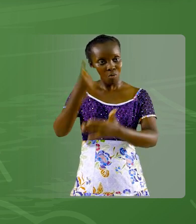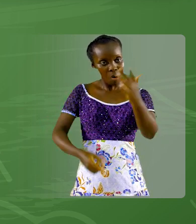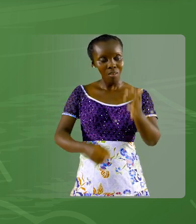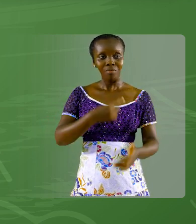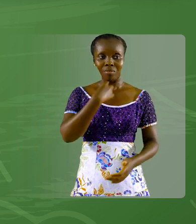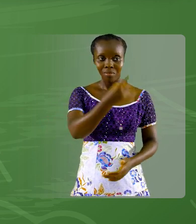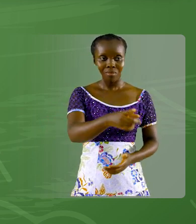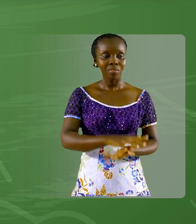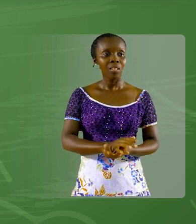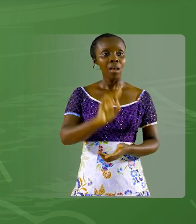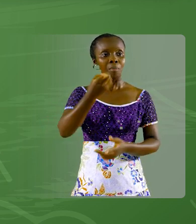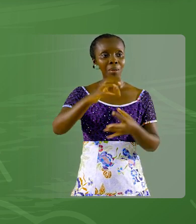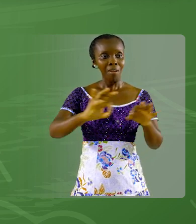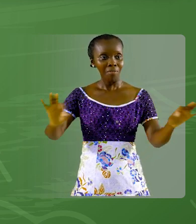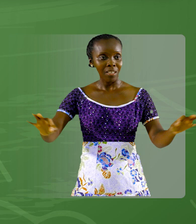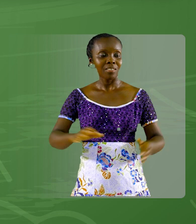Première phrase.